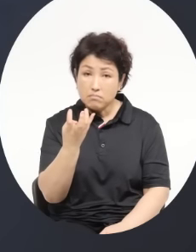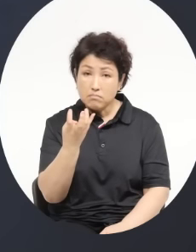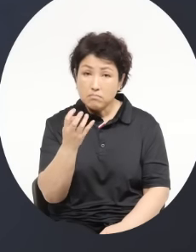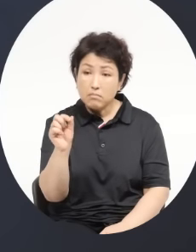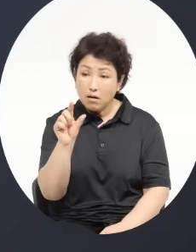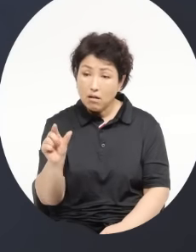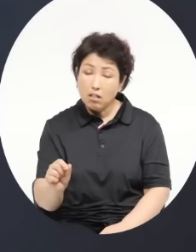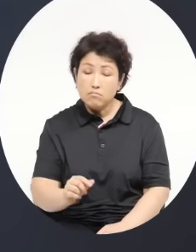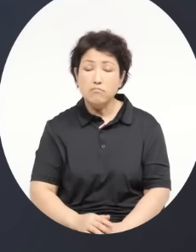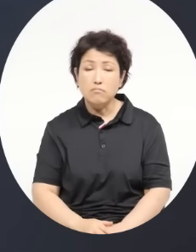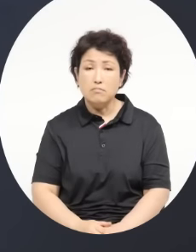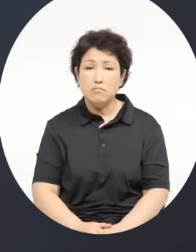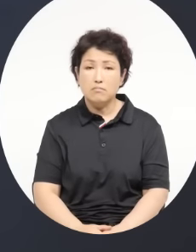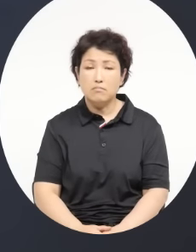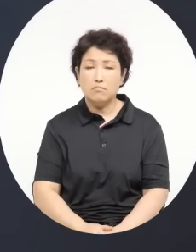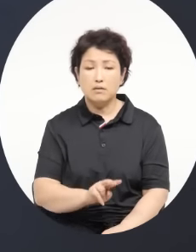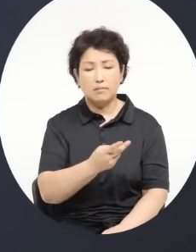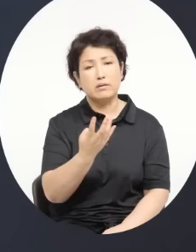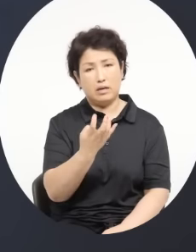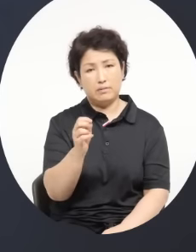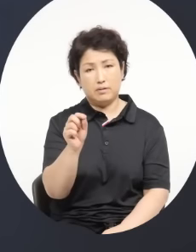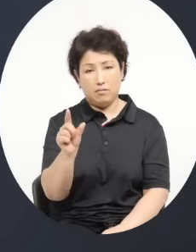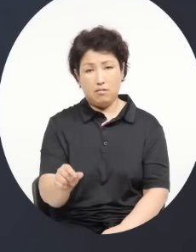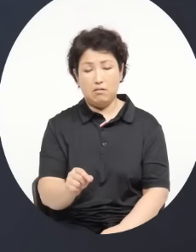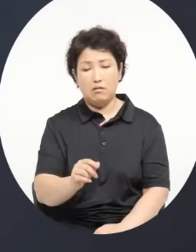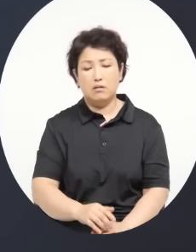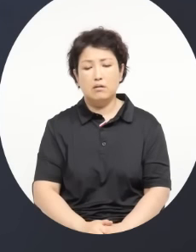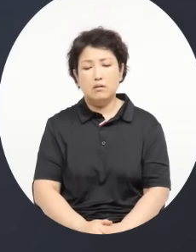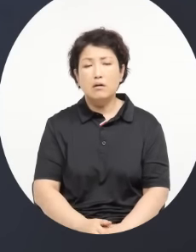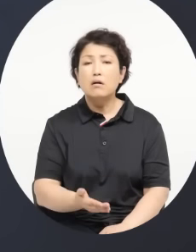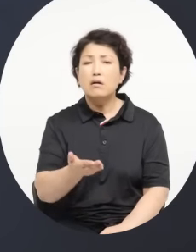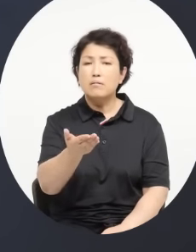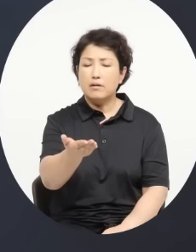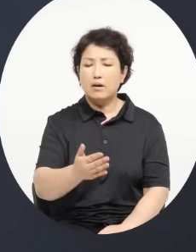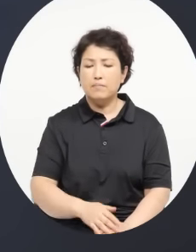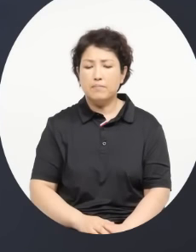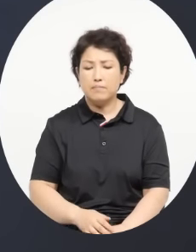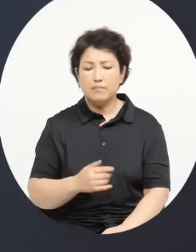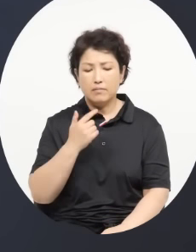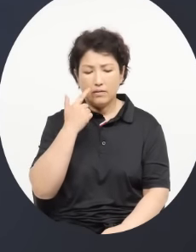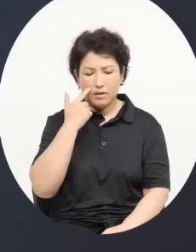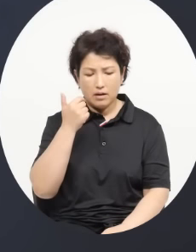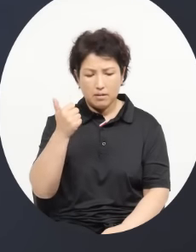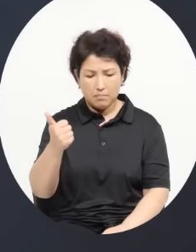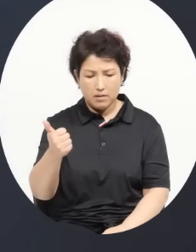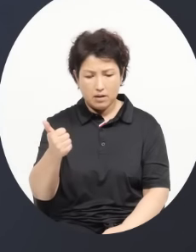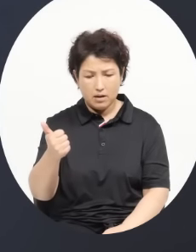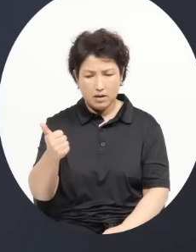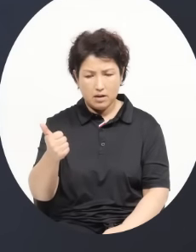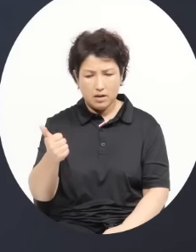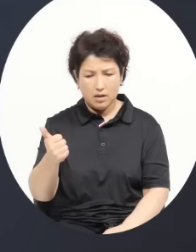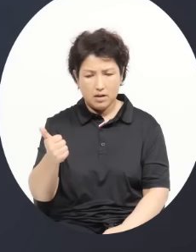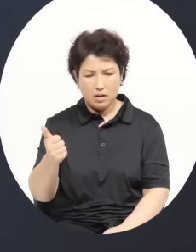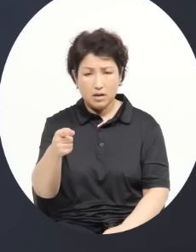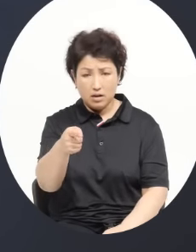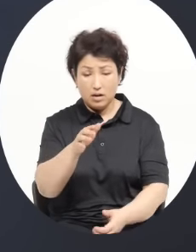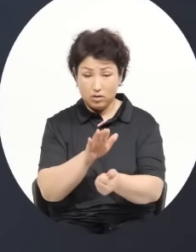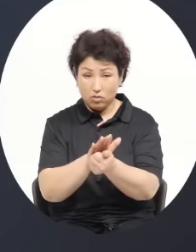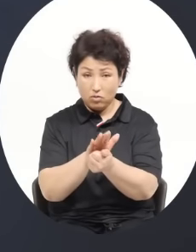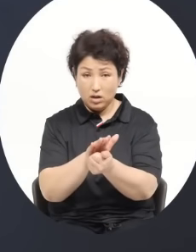240개월이요. 240개월. 그러면 자기가 아버지로부터 받은